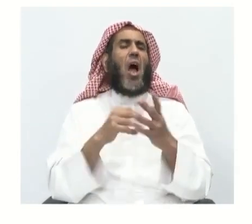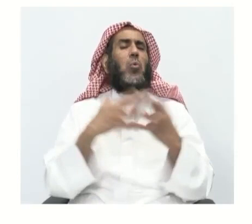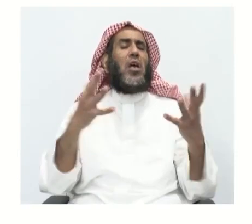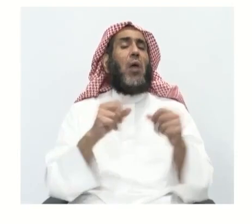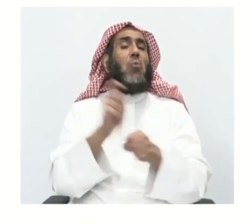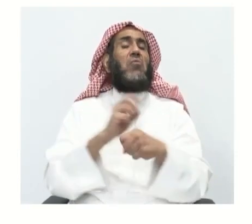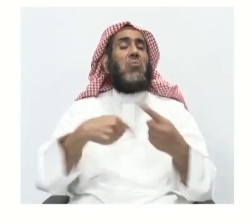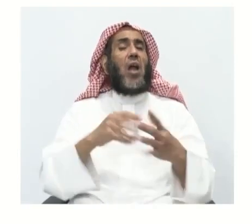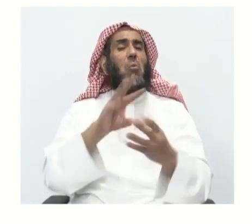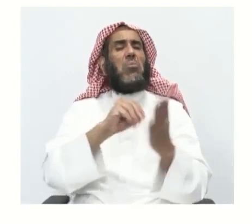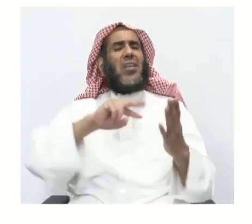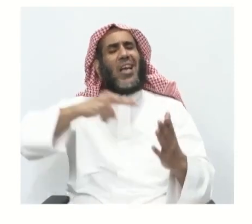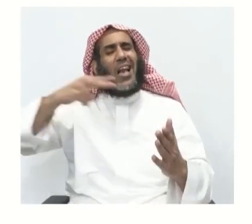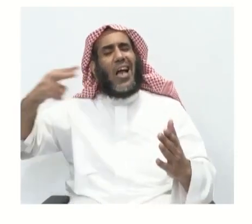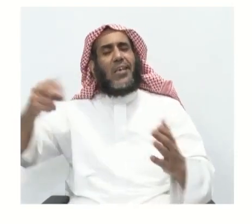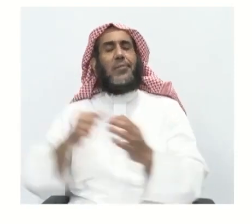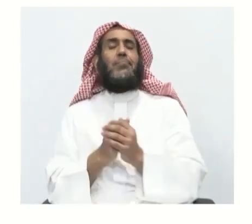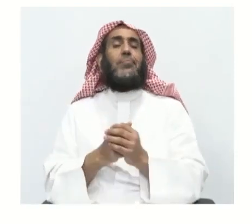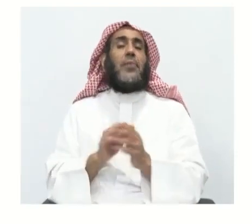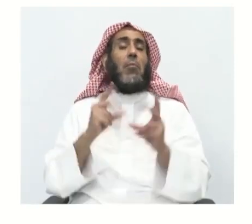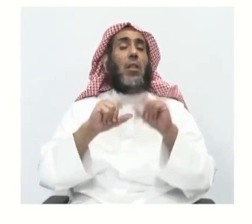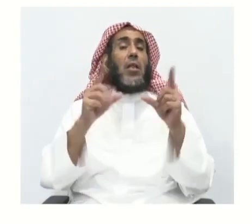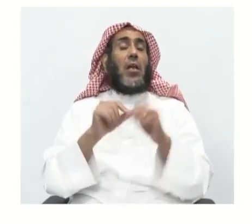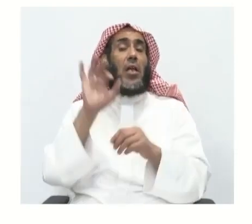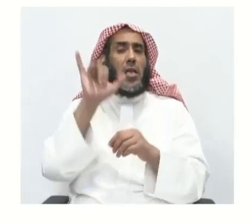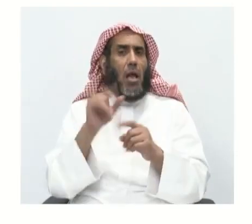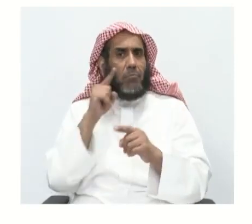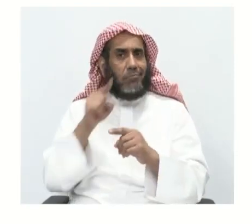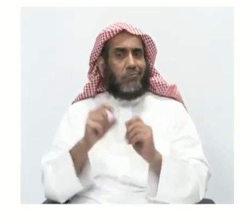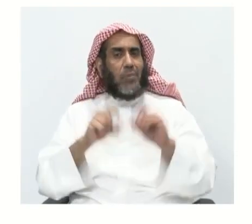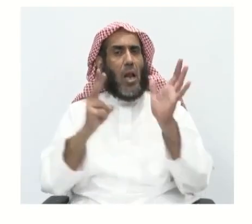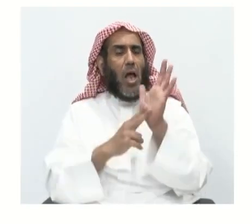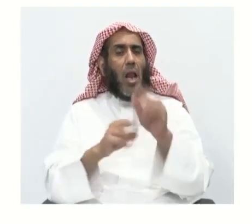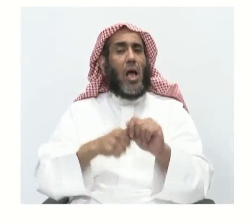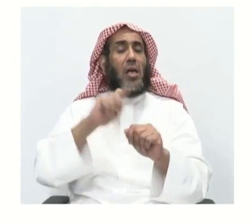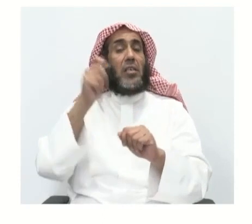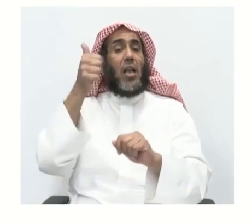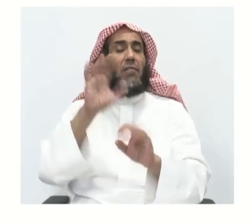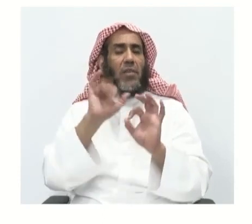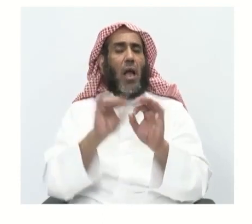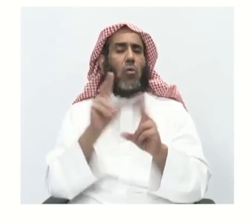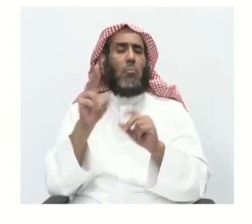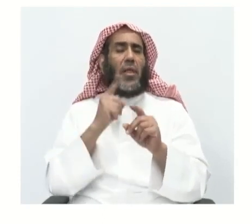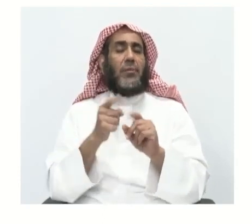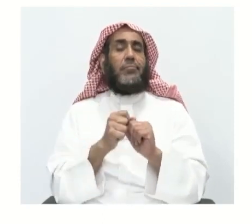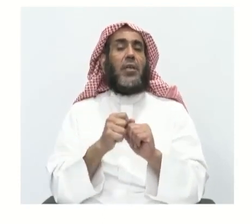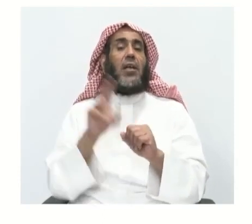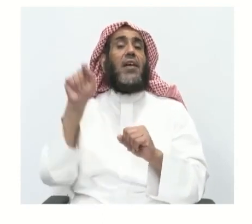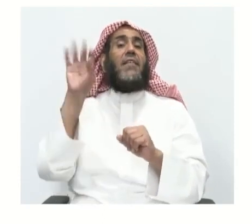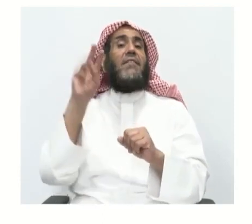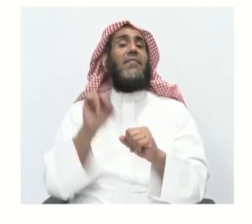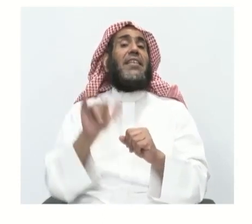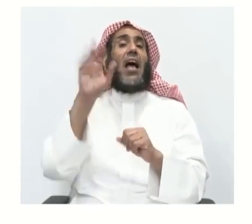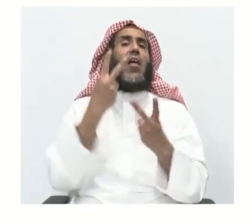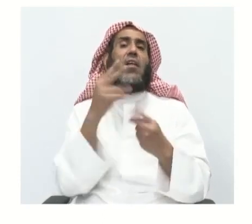او الفعل المضارع او المصدر الى اخره فما ظهرت فيه الياء دل على اصل الالف ف هي انظر مثلا فتى